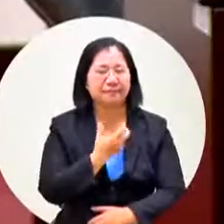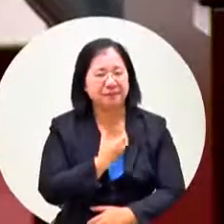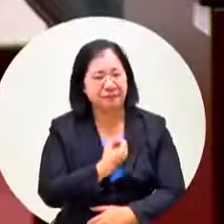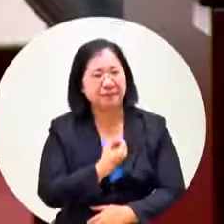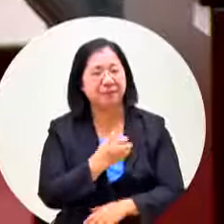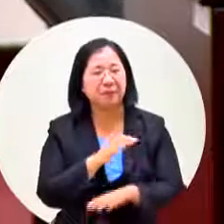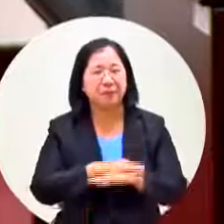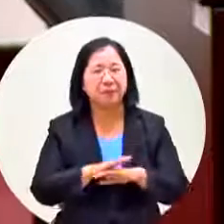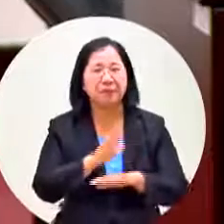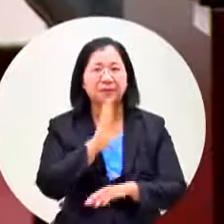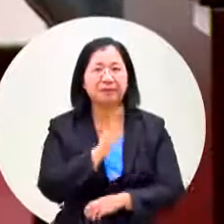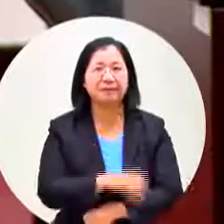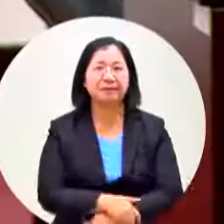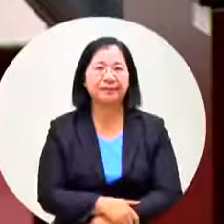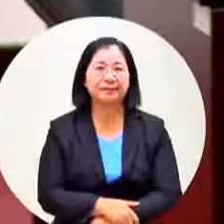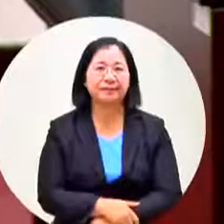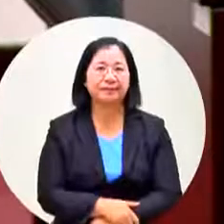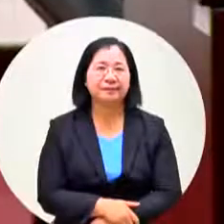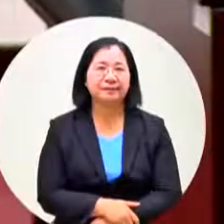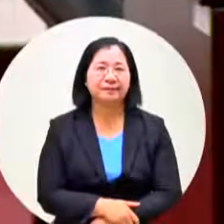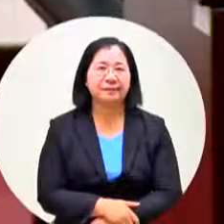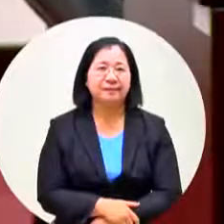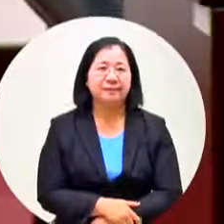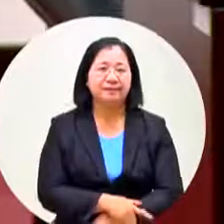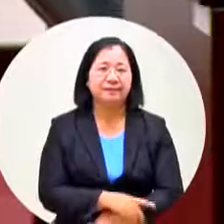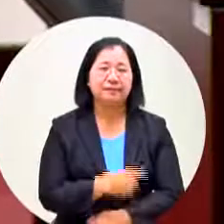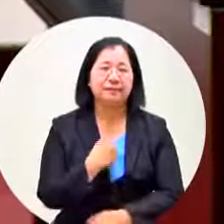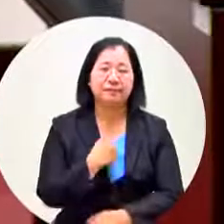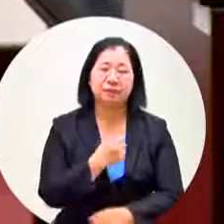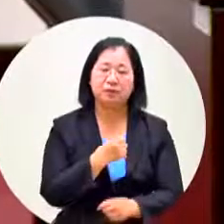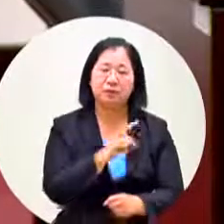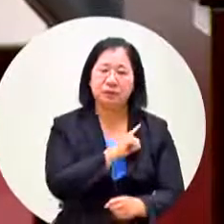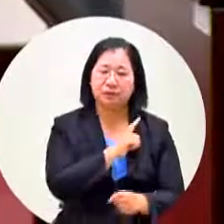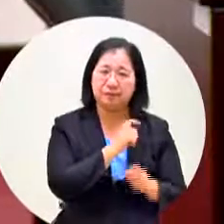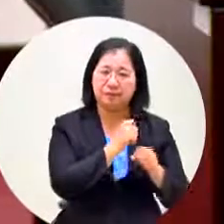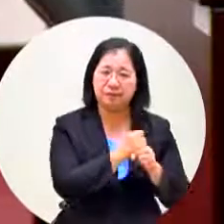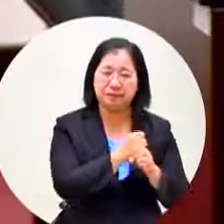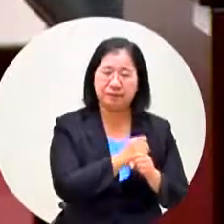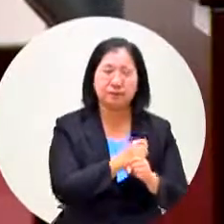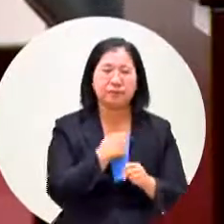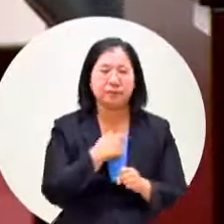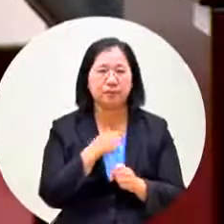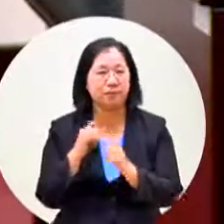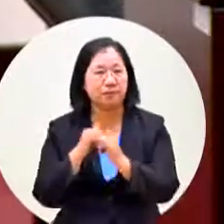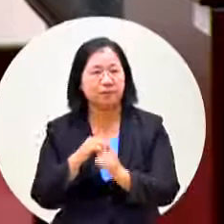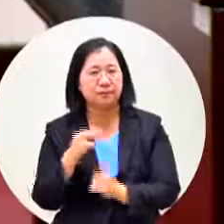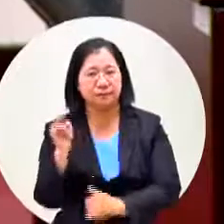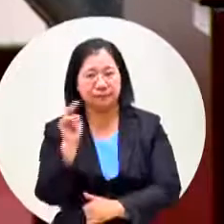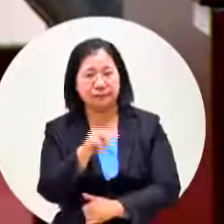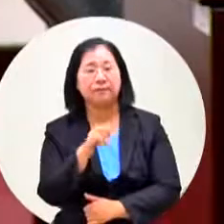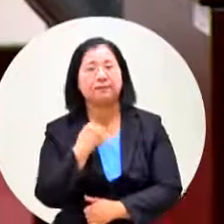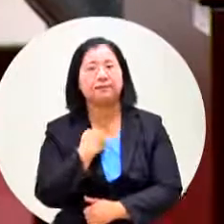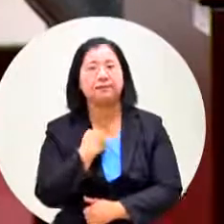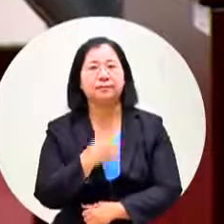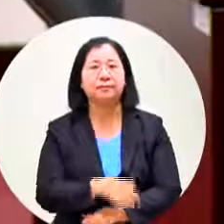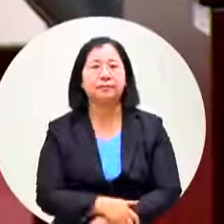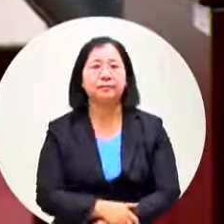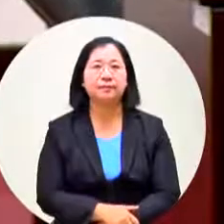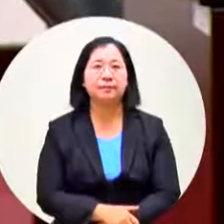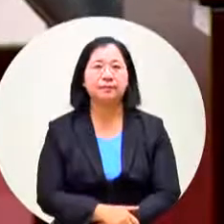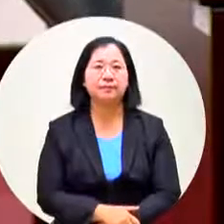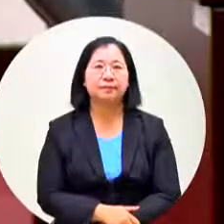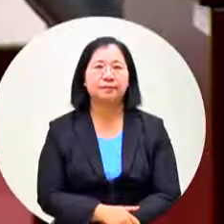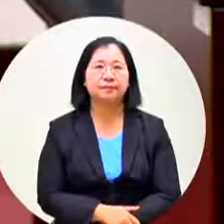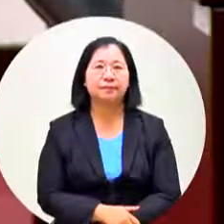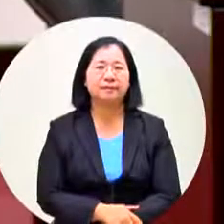吼，但是我相信。啊，人咧做吼，啊，咱市民嘛拢咧看吼，啊，咱